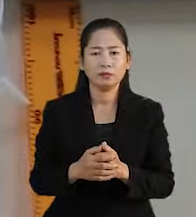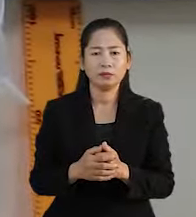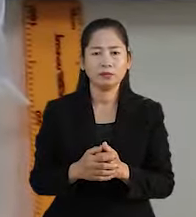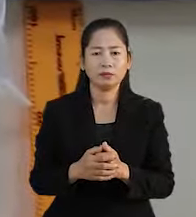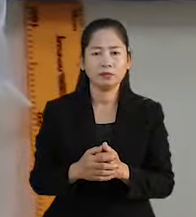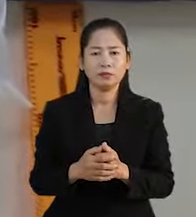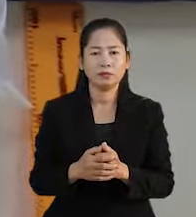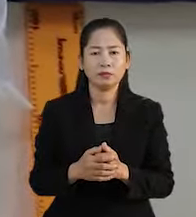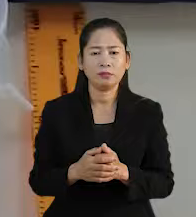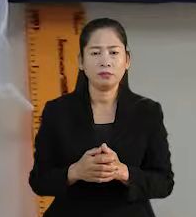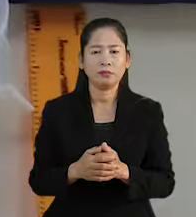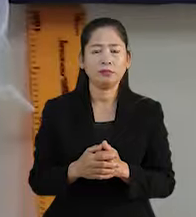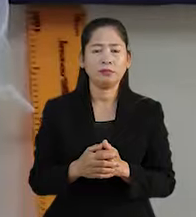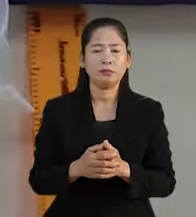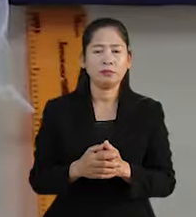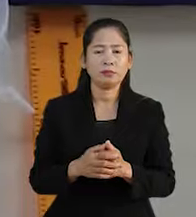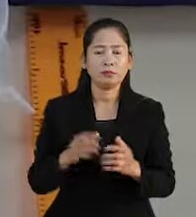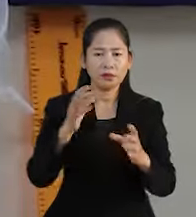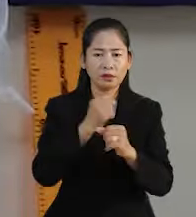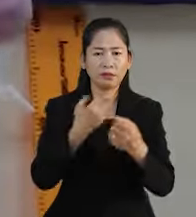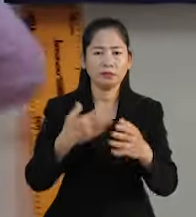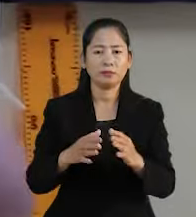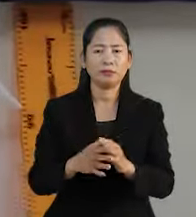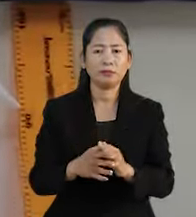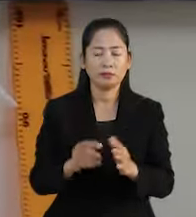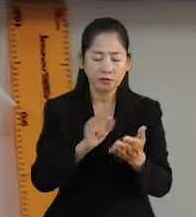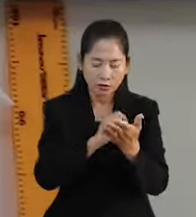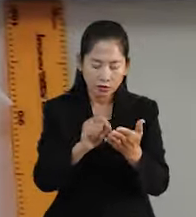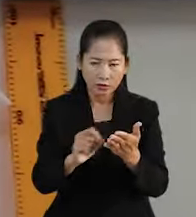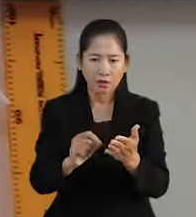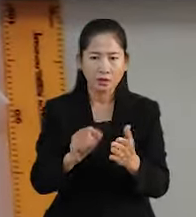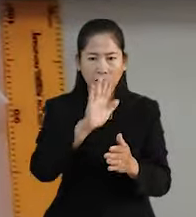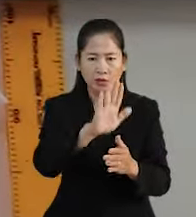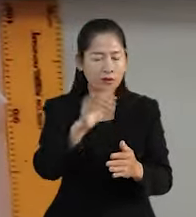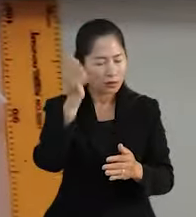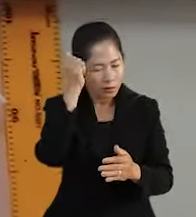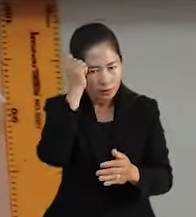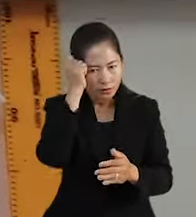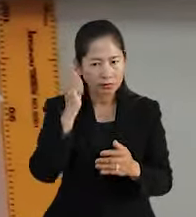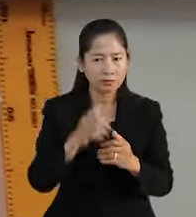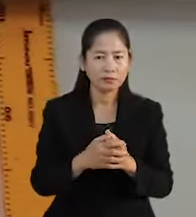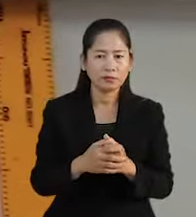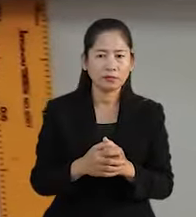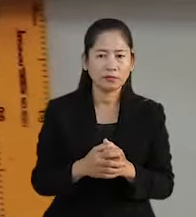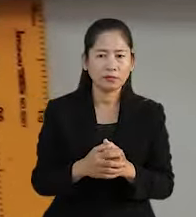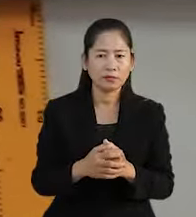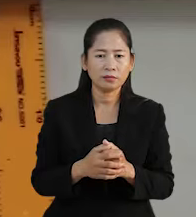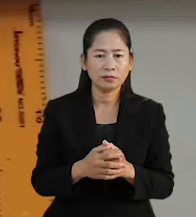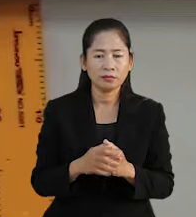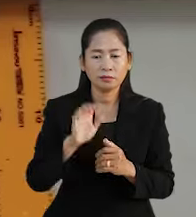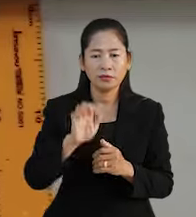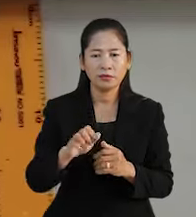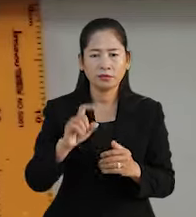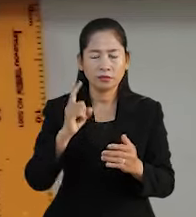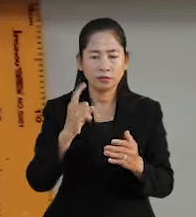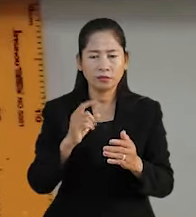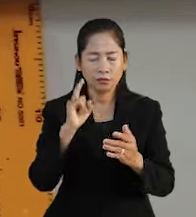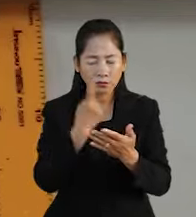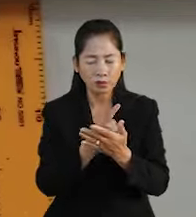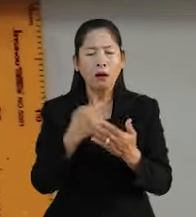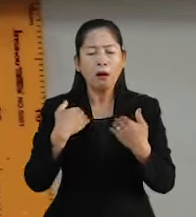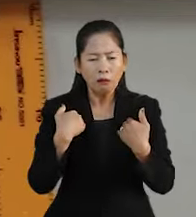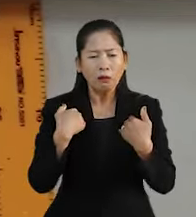កាប់ហើយកូនចាប់ហើយបើតតែសរសេរអញ្ចឹងទៅកូនចេះណាកូនណាចាចូលរួមកុំអត់ខ្លាច